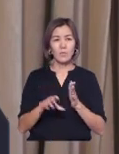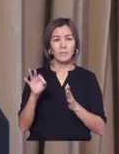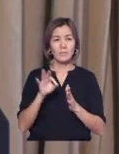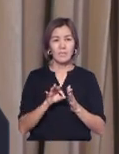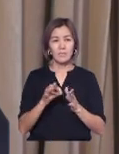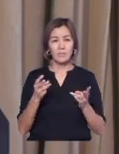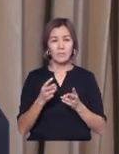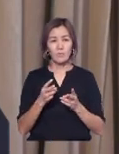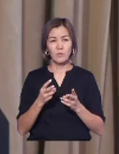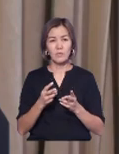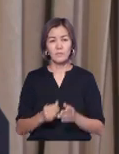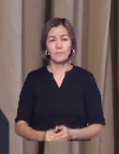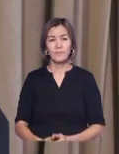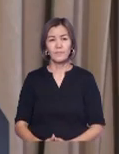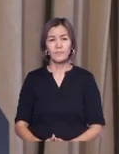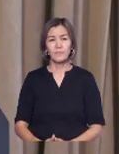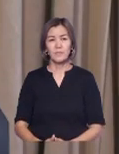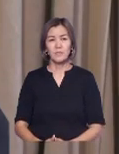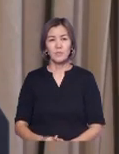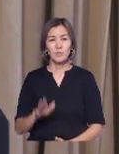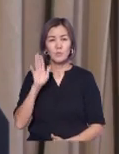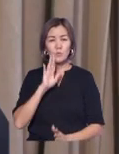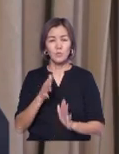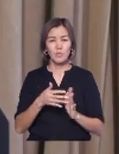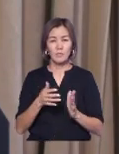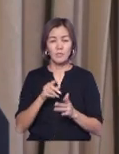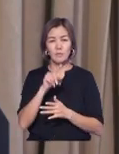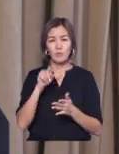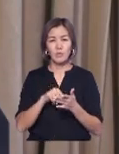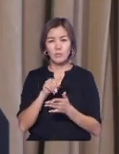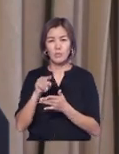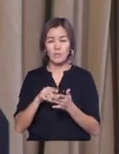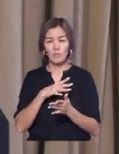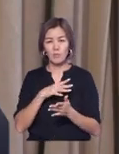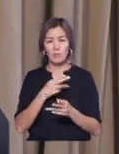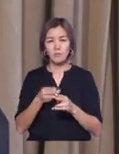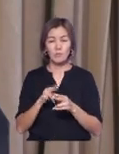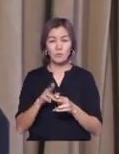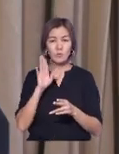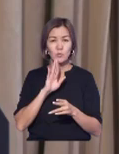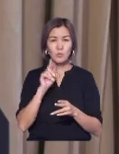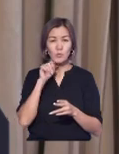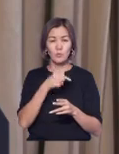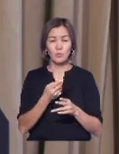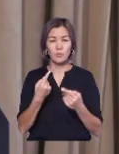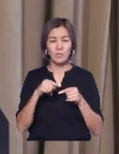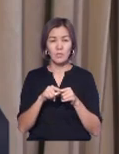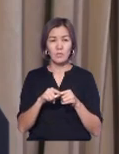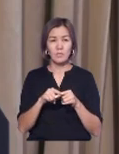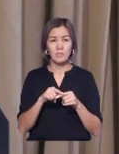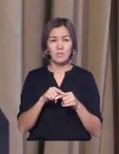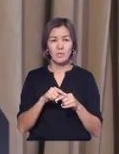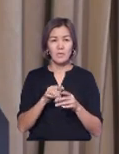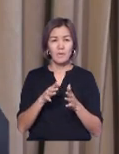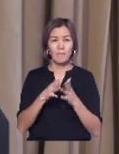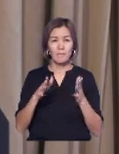соны үнемдеуіміз керек. Әрине, су жетпейді деп бағана да біраз сұрақтар көтерілді. Мынау Жетісу вольфрам суды алса қалай болады деп. Бәрін